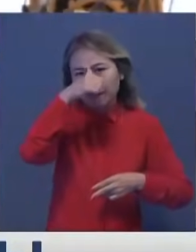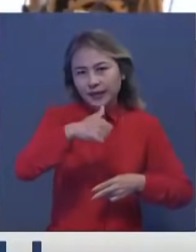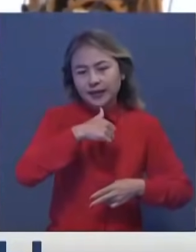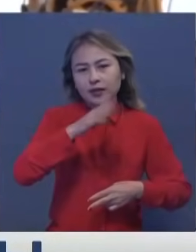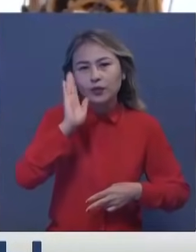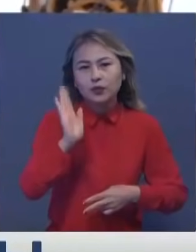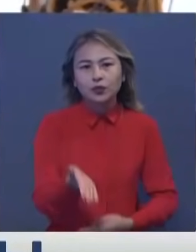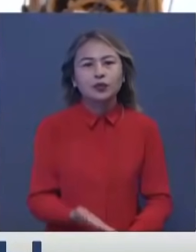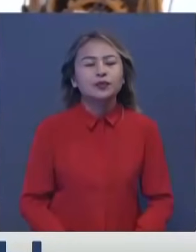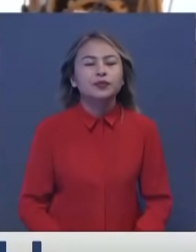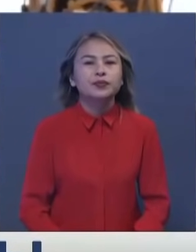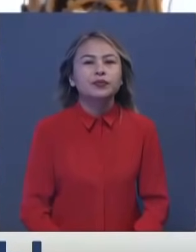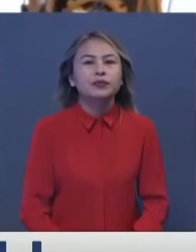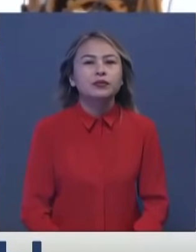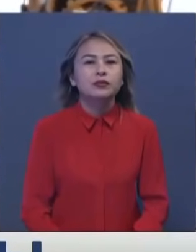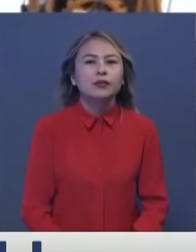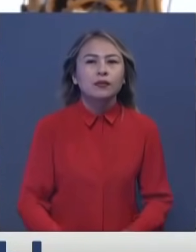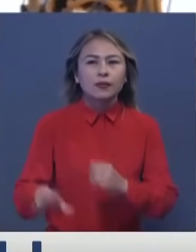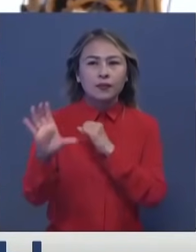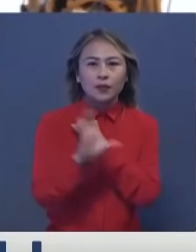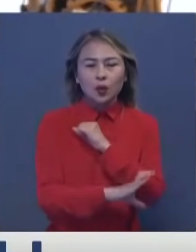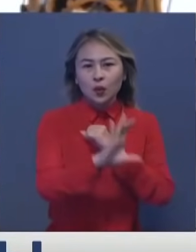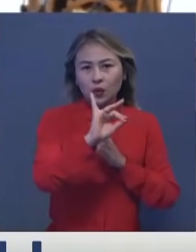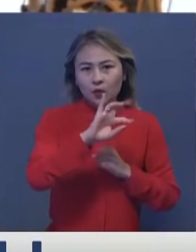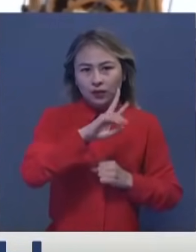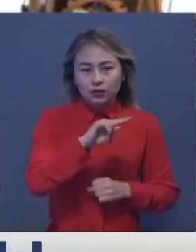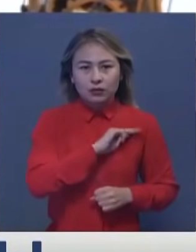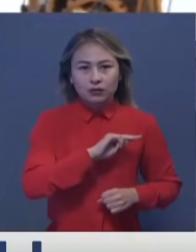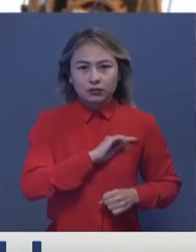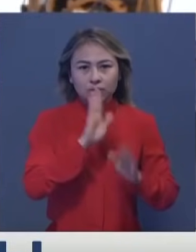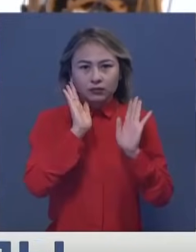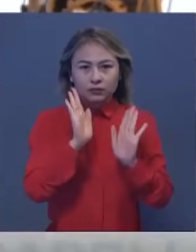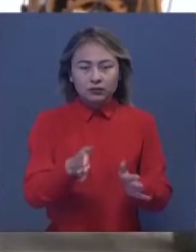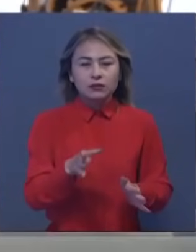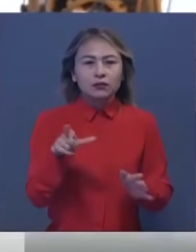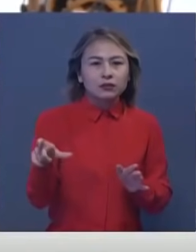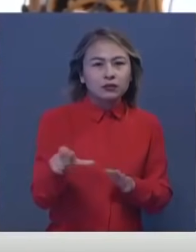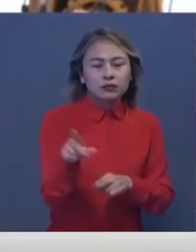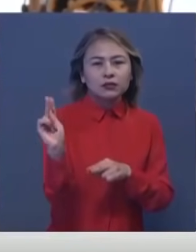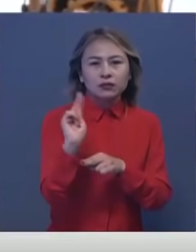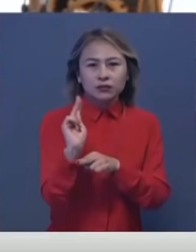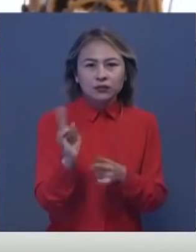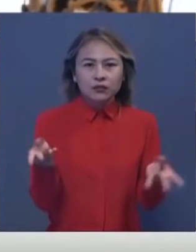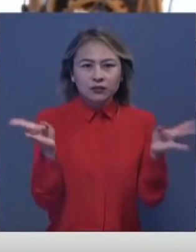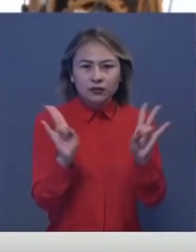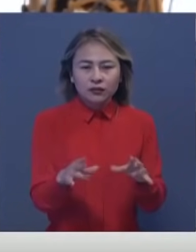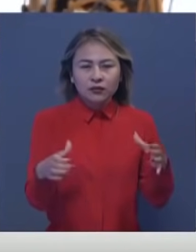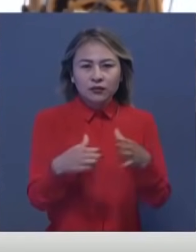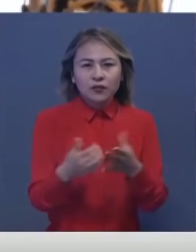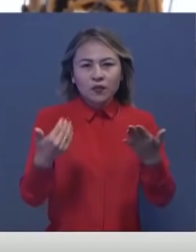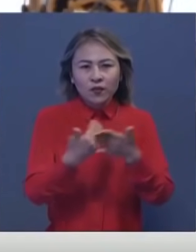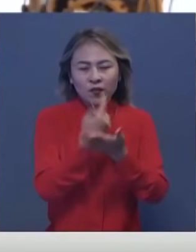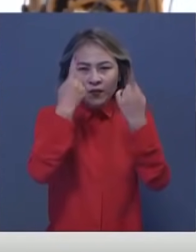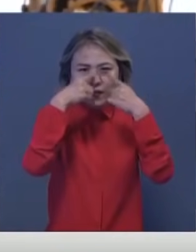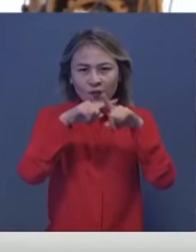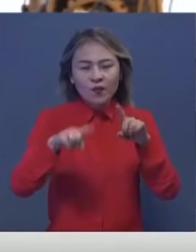концу июня планируем закончить. Маусымның аяғына дейін жұмысты аяқтаймыз. Қазір жолдың жиектерін жөндеу жұмыстары қалды. Жол жаңа технология